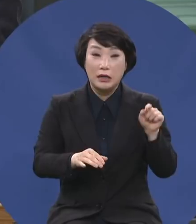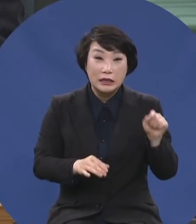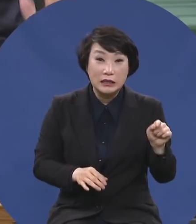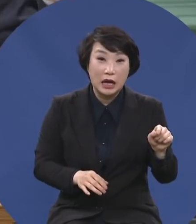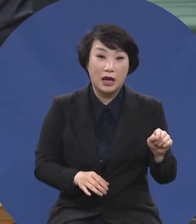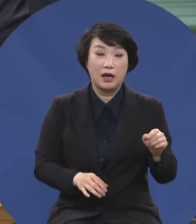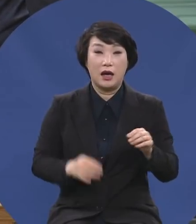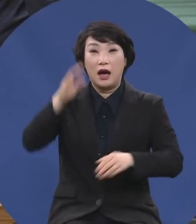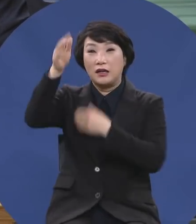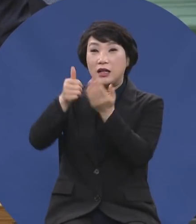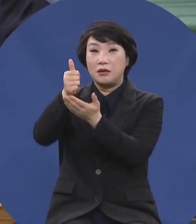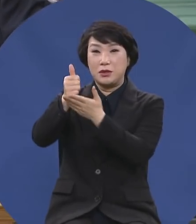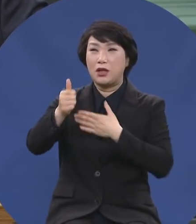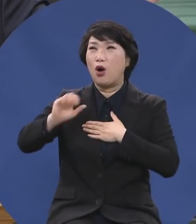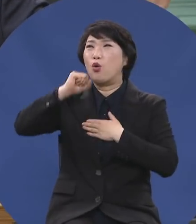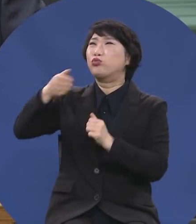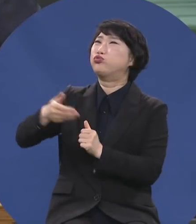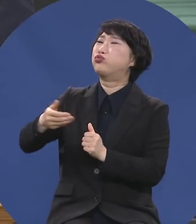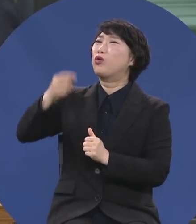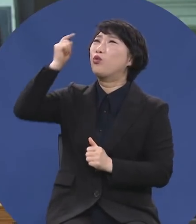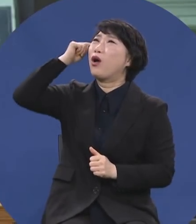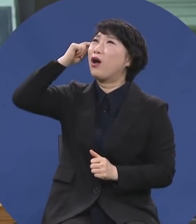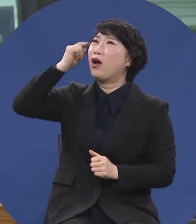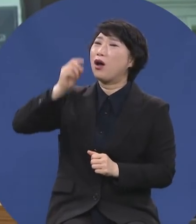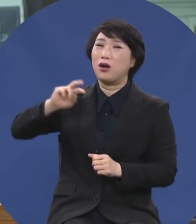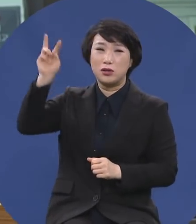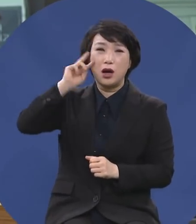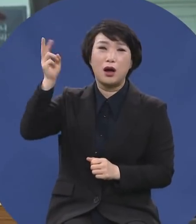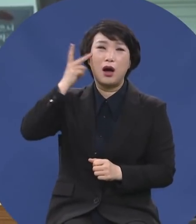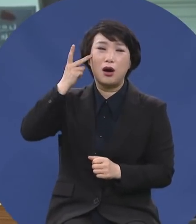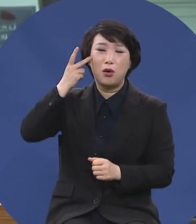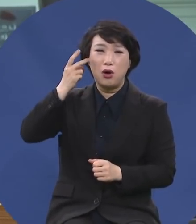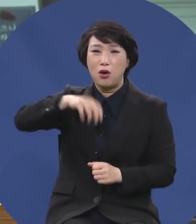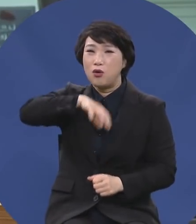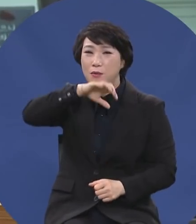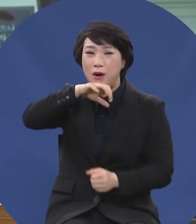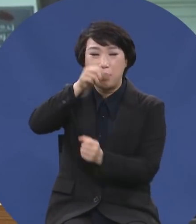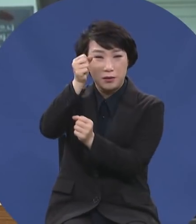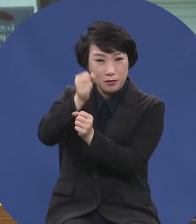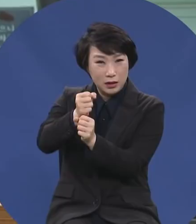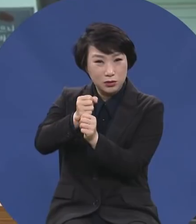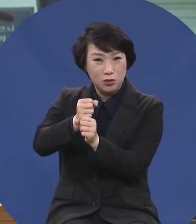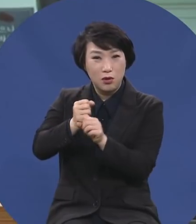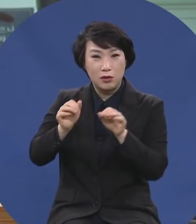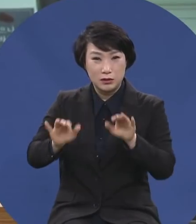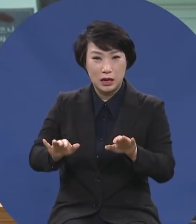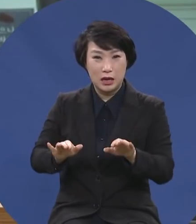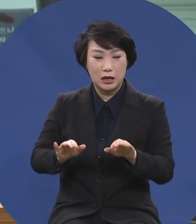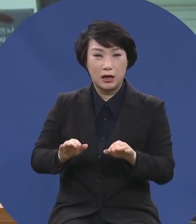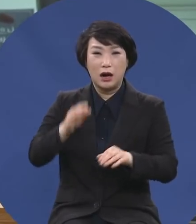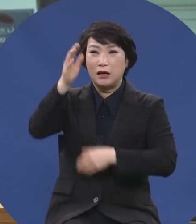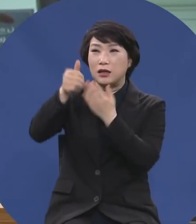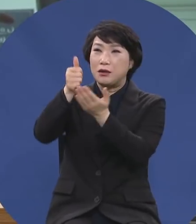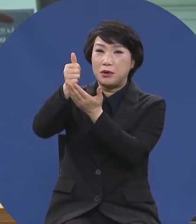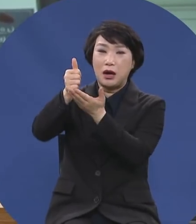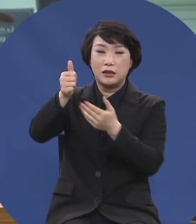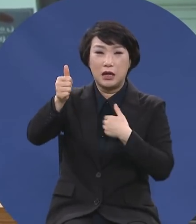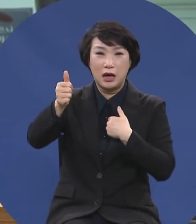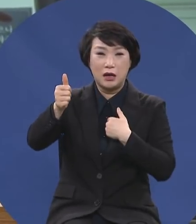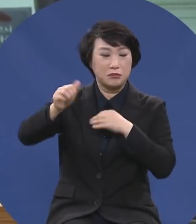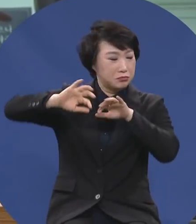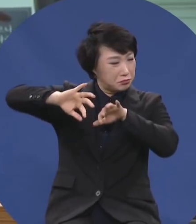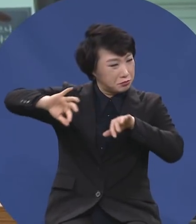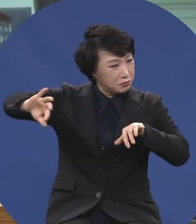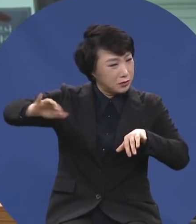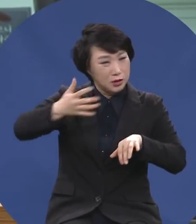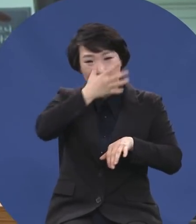그것이 하나님이 나를 왜 이렇게 힘들게 하시냐고 원망하게 만들고 그래서 하나님과